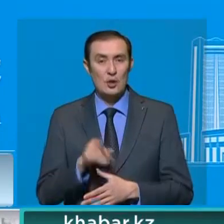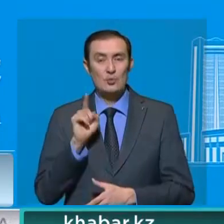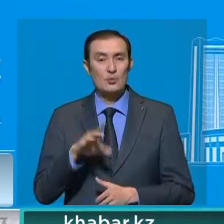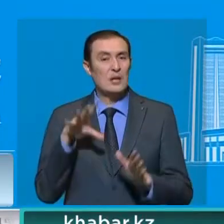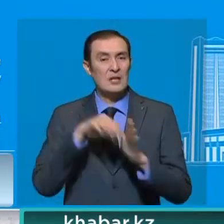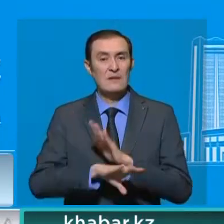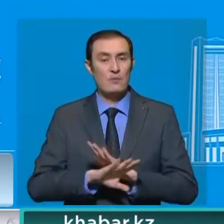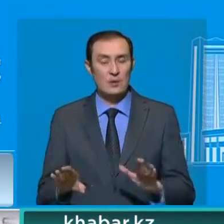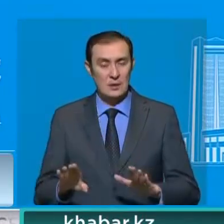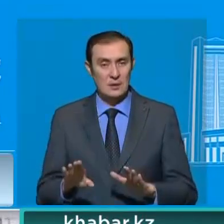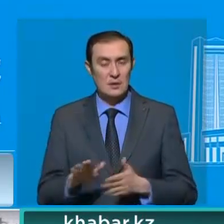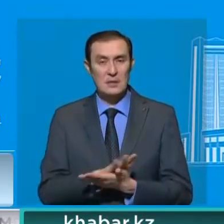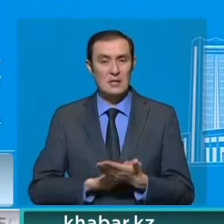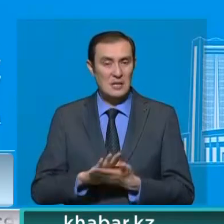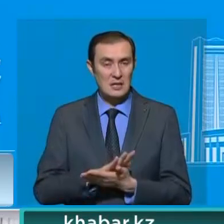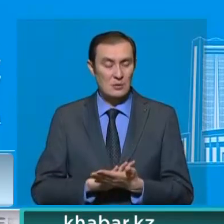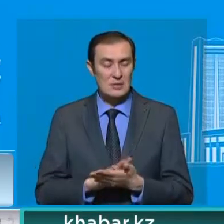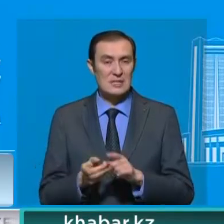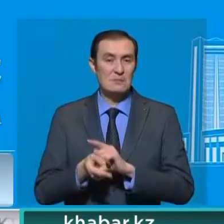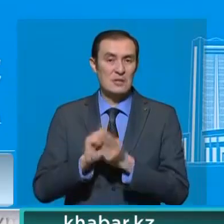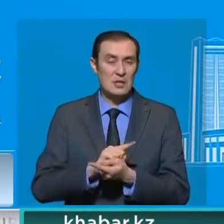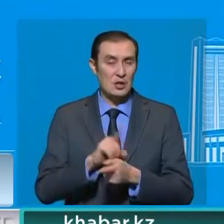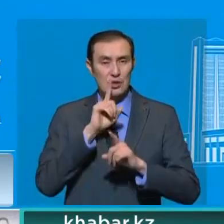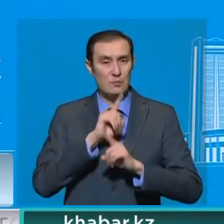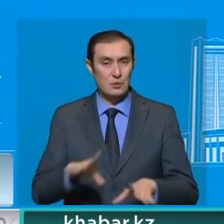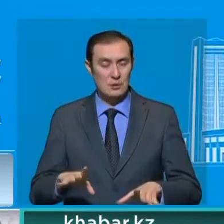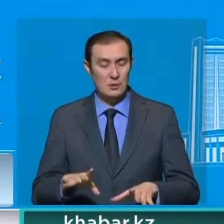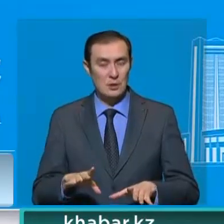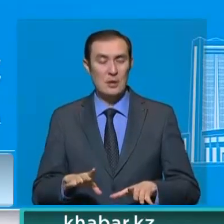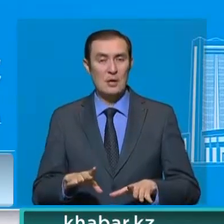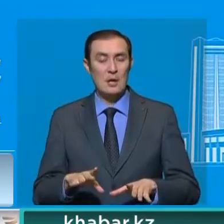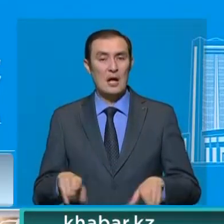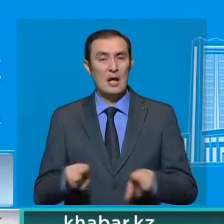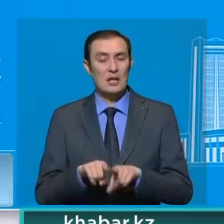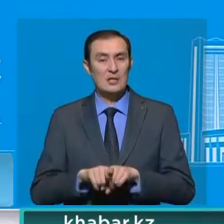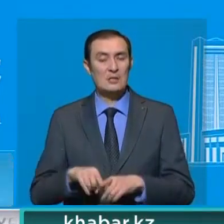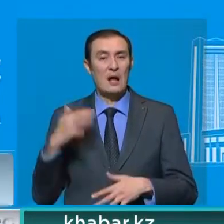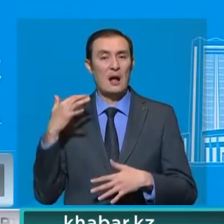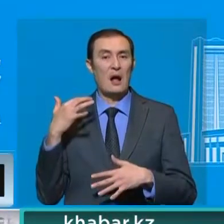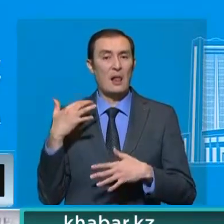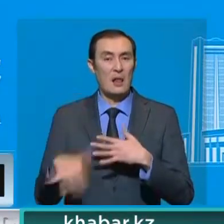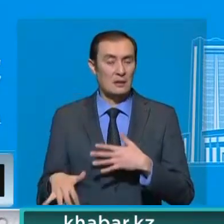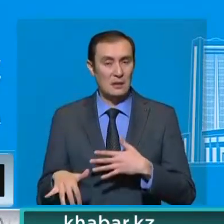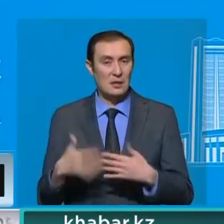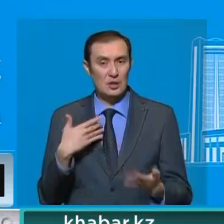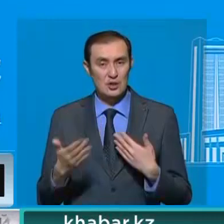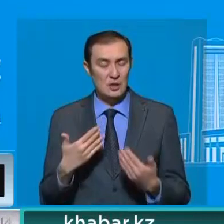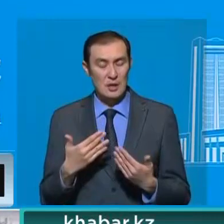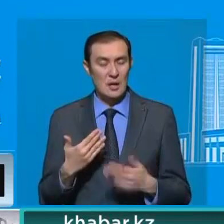входим никакие внесения изменений не будет а также за халатность поэтому